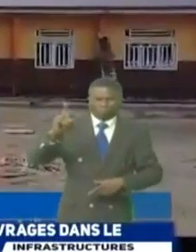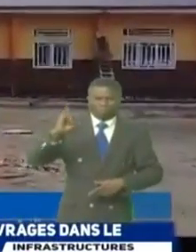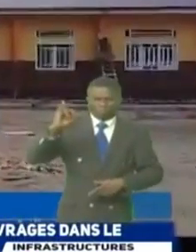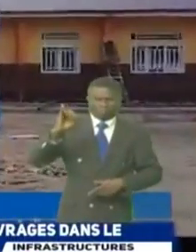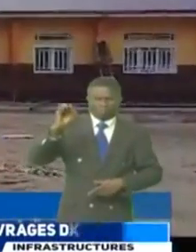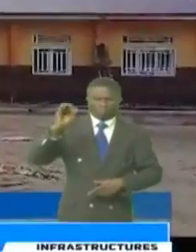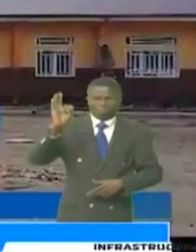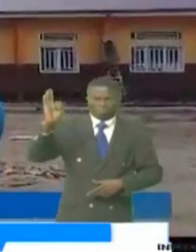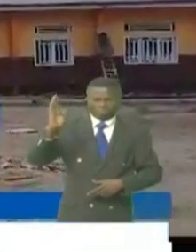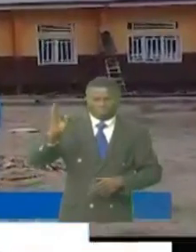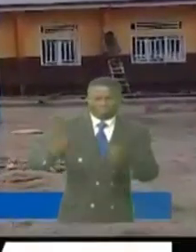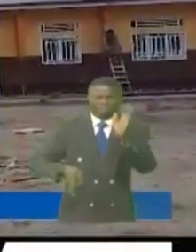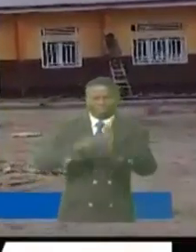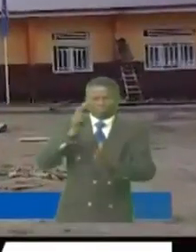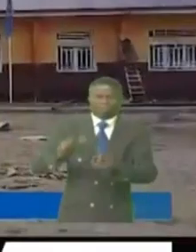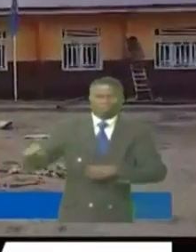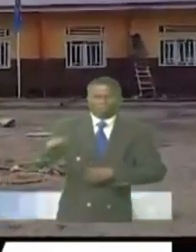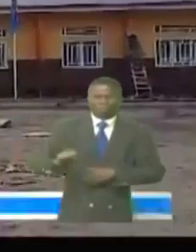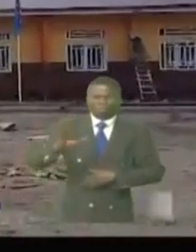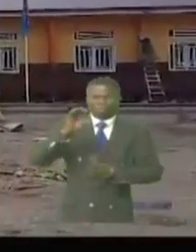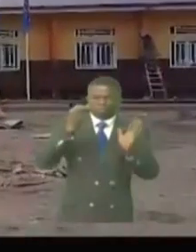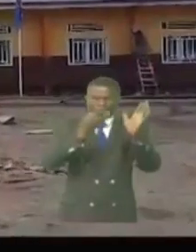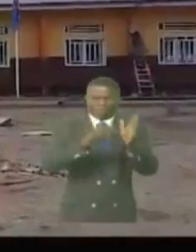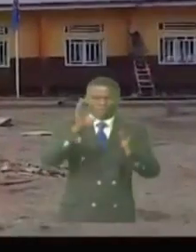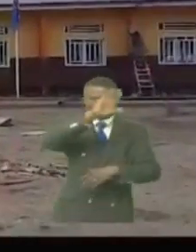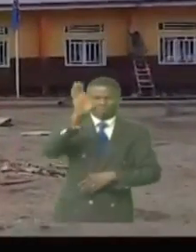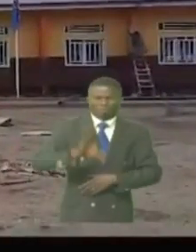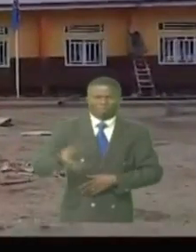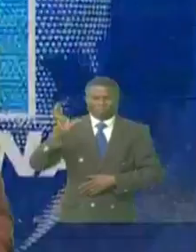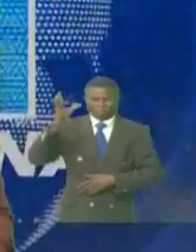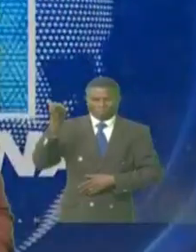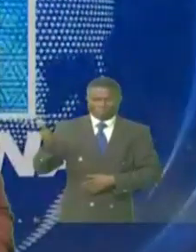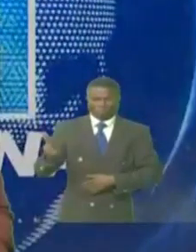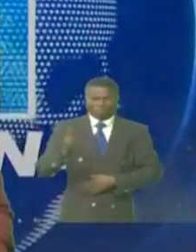12 secteurs et 7 communes rurales.